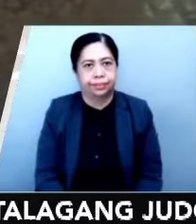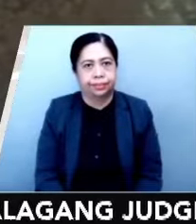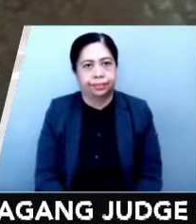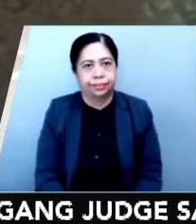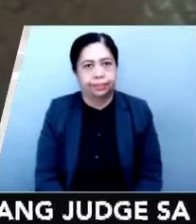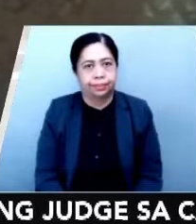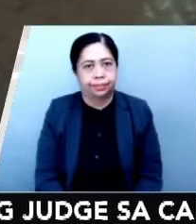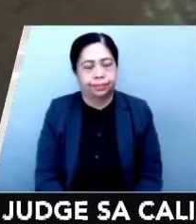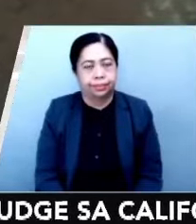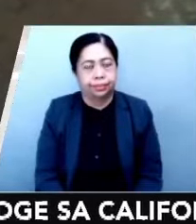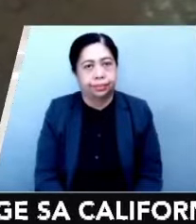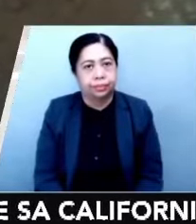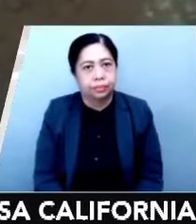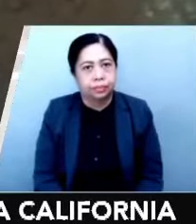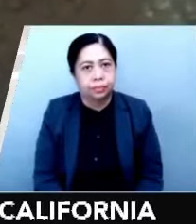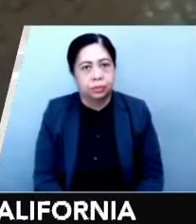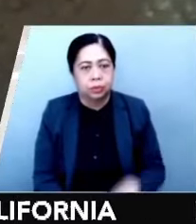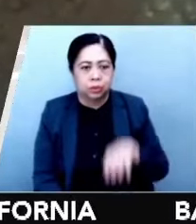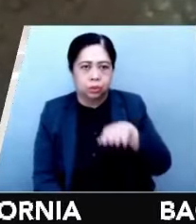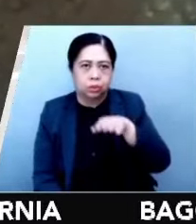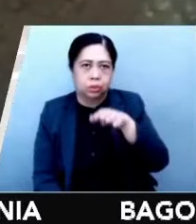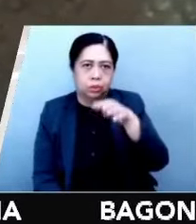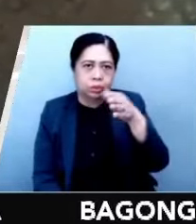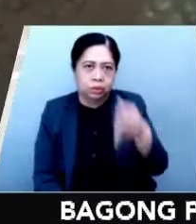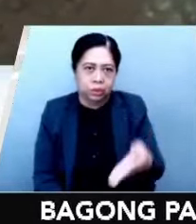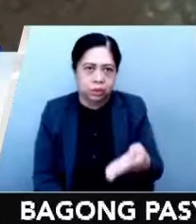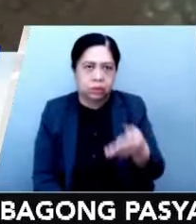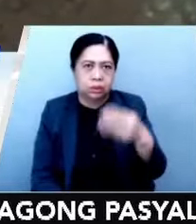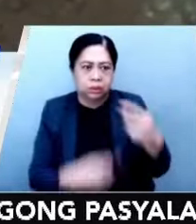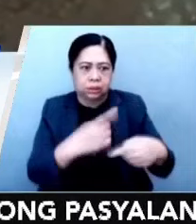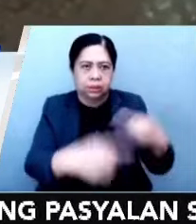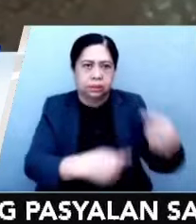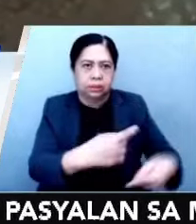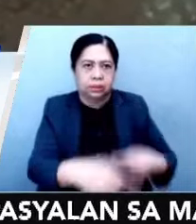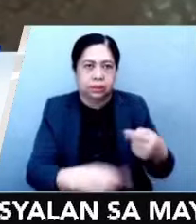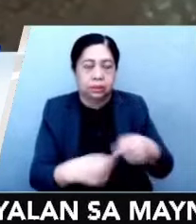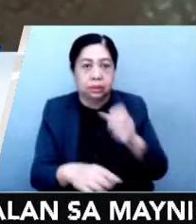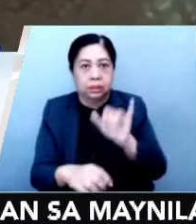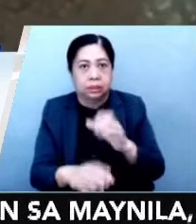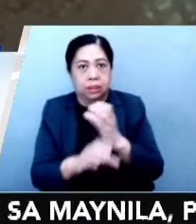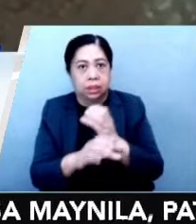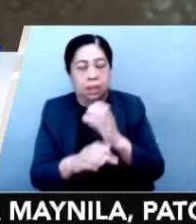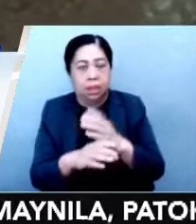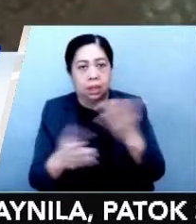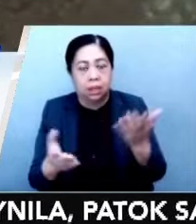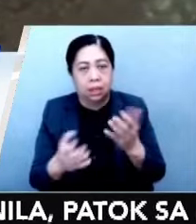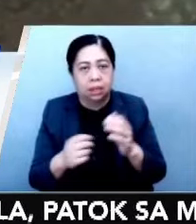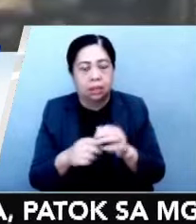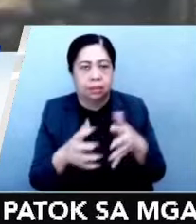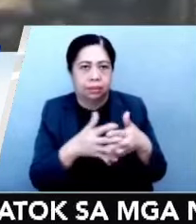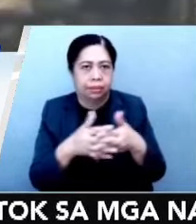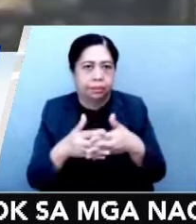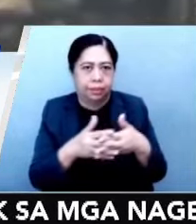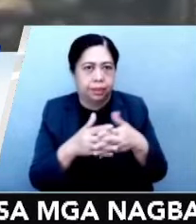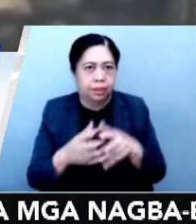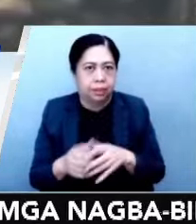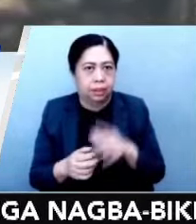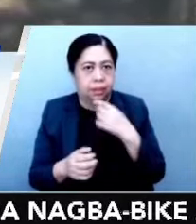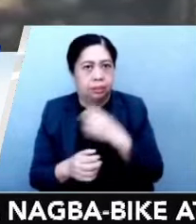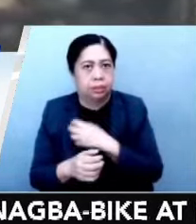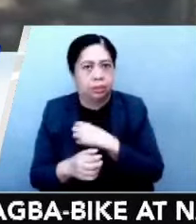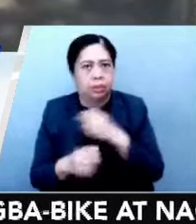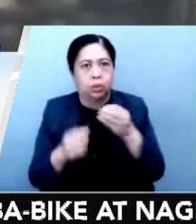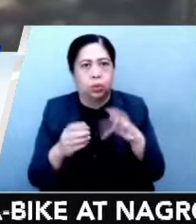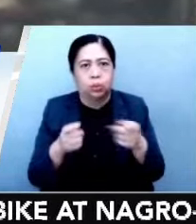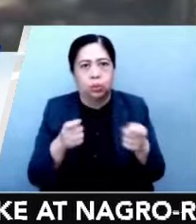Nadulas, bumangga sa gilid ng kalsada at nagpagulong-gulong ang kotse niyan sa Oregon sa Amerika. Ayon sa pulisya, nawala ng kontrol